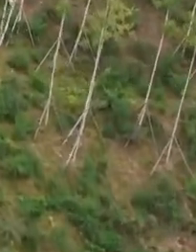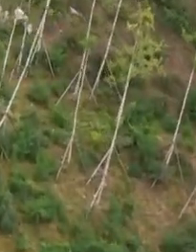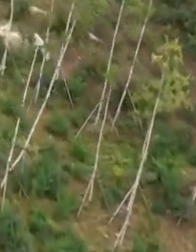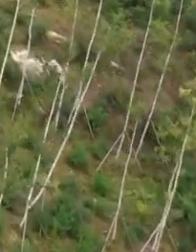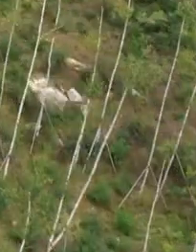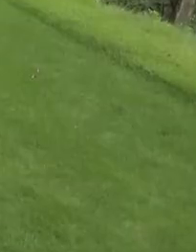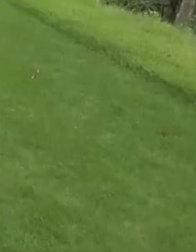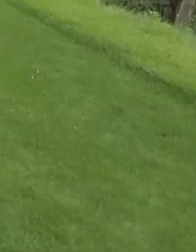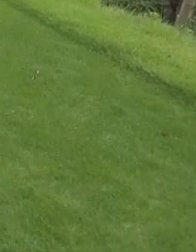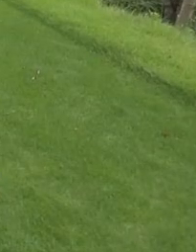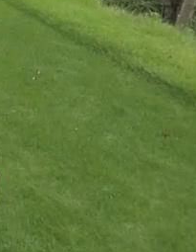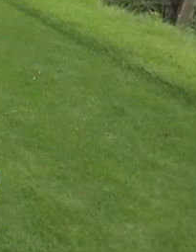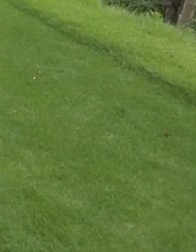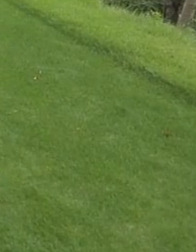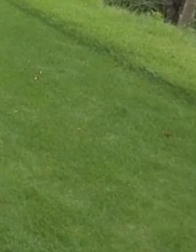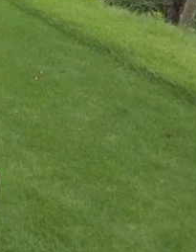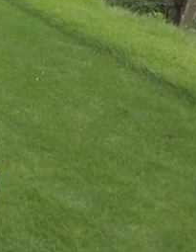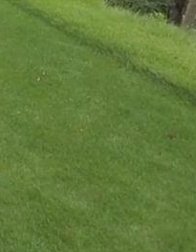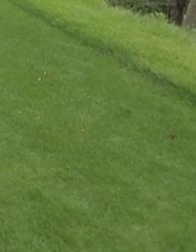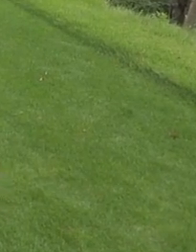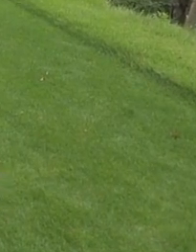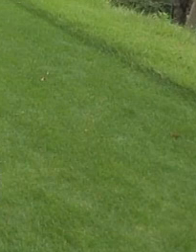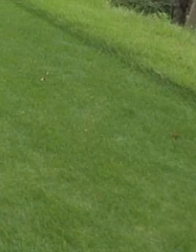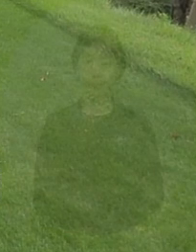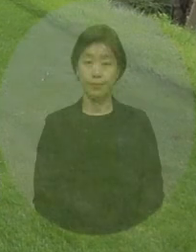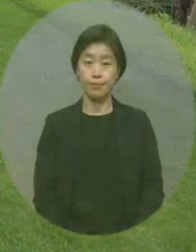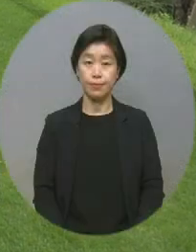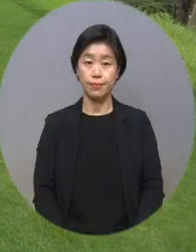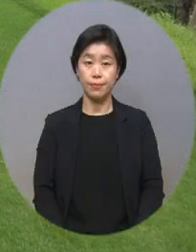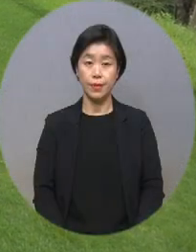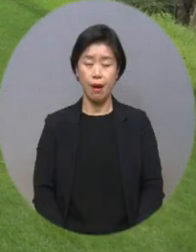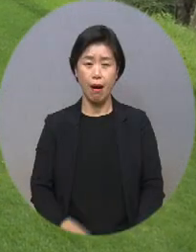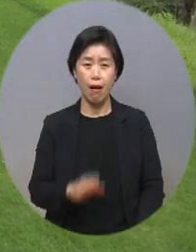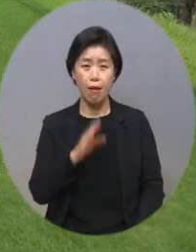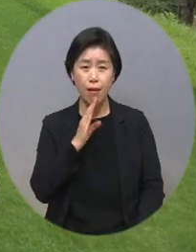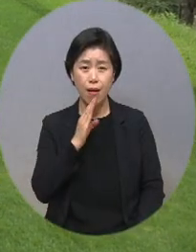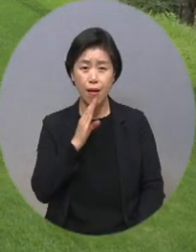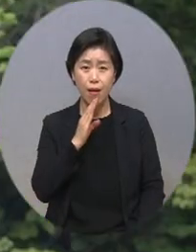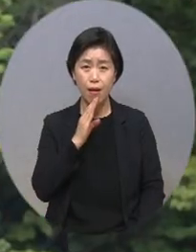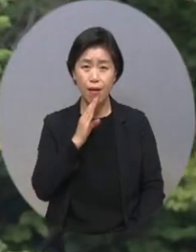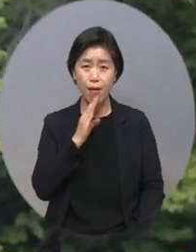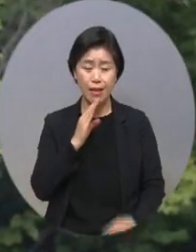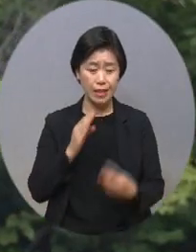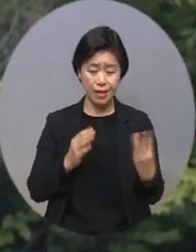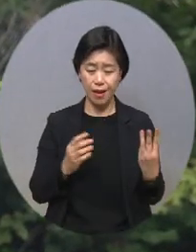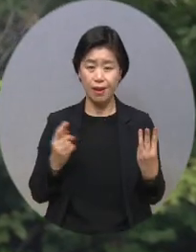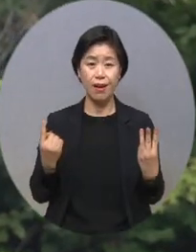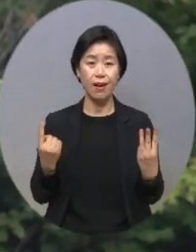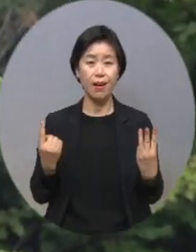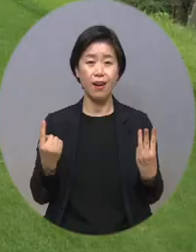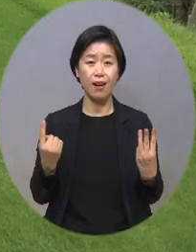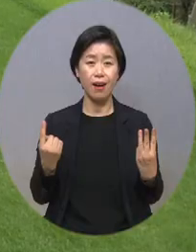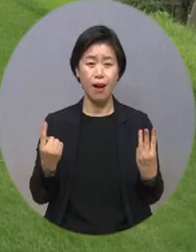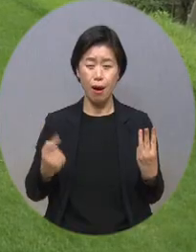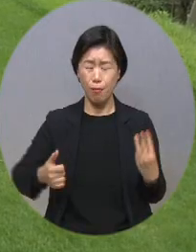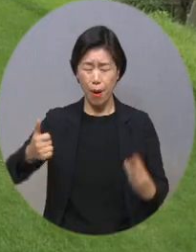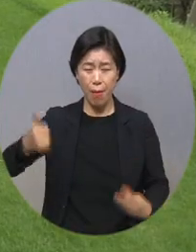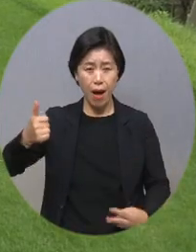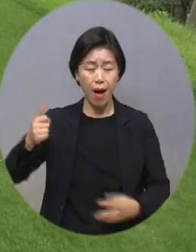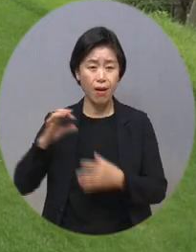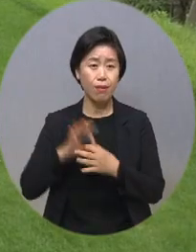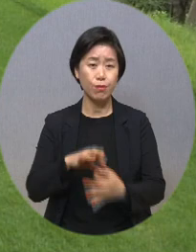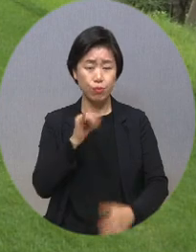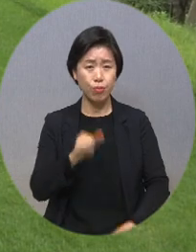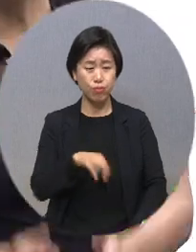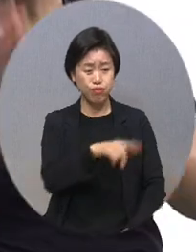아유, 한 번에 보여. 아, 진짜. 나 진짜 역사상 제일 못 치고 있는 거야. 근데 지금